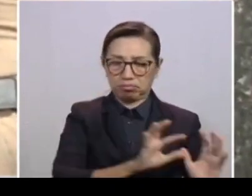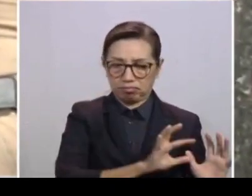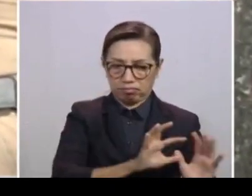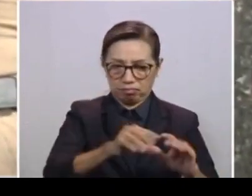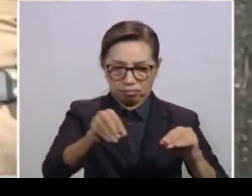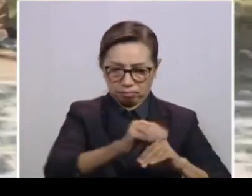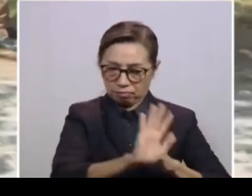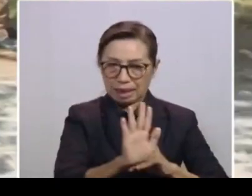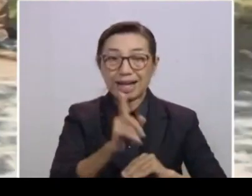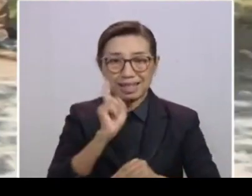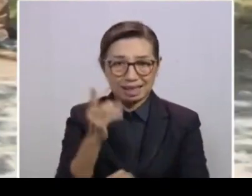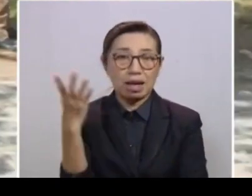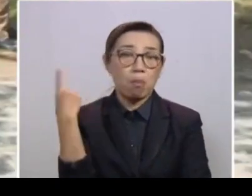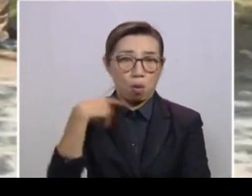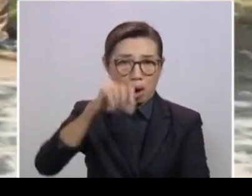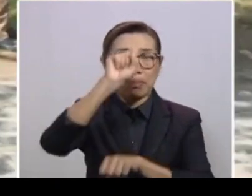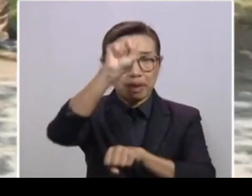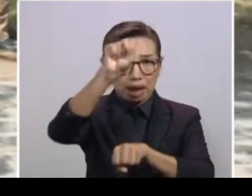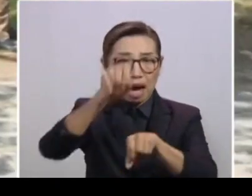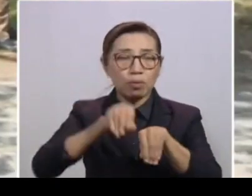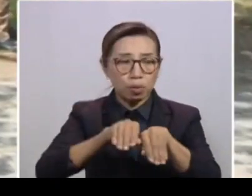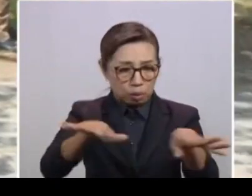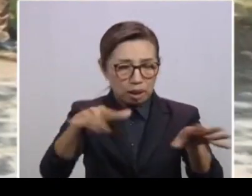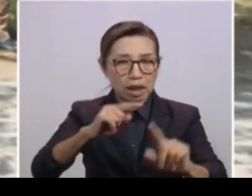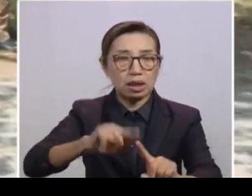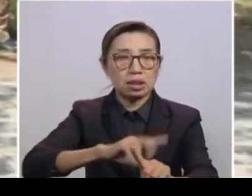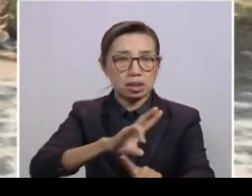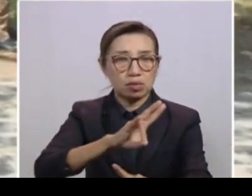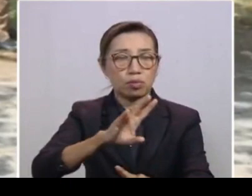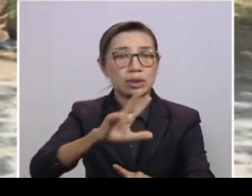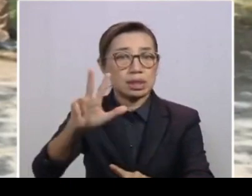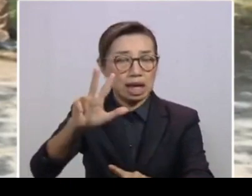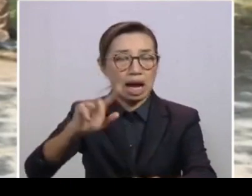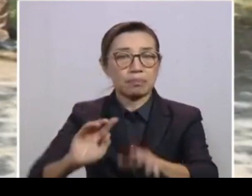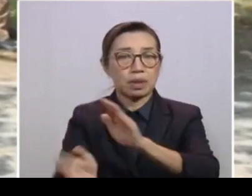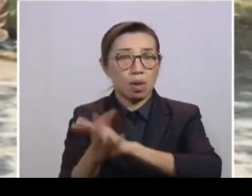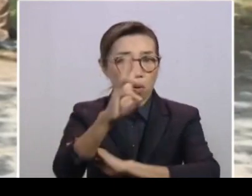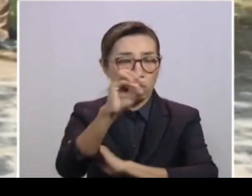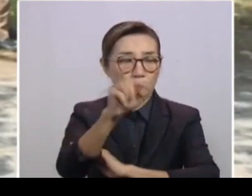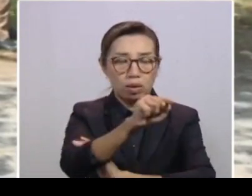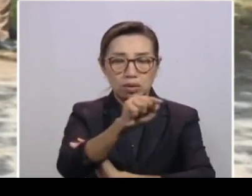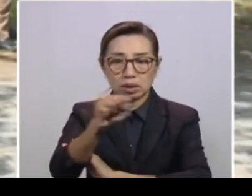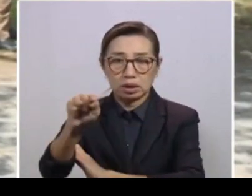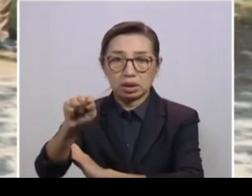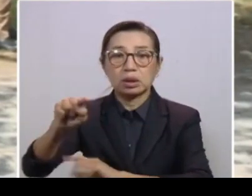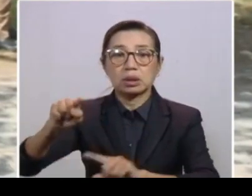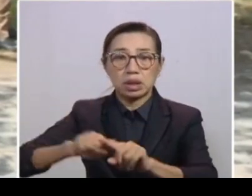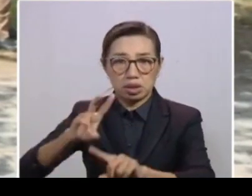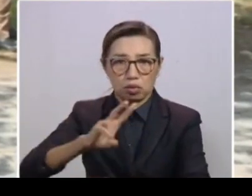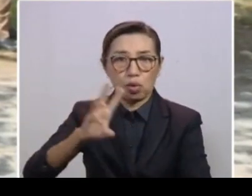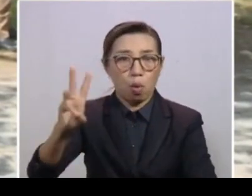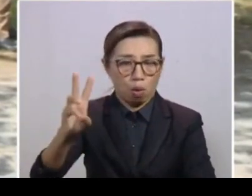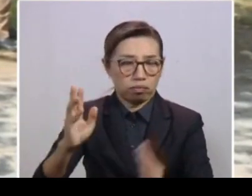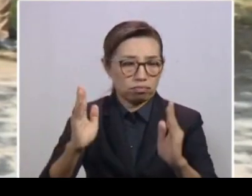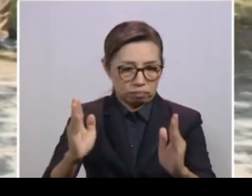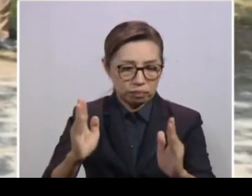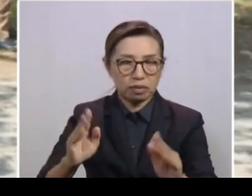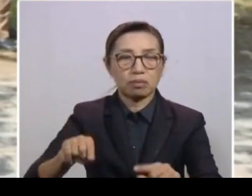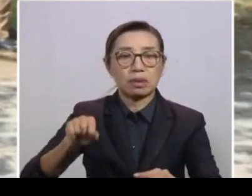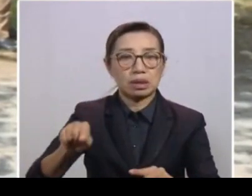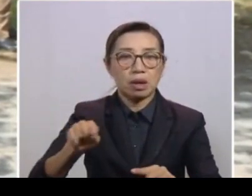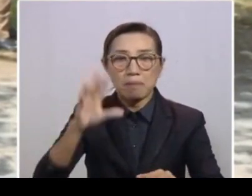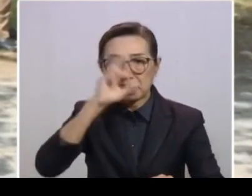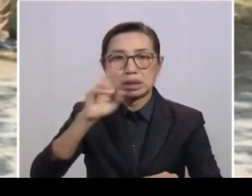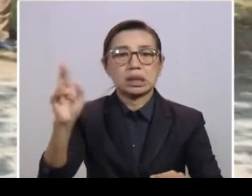ตั้งแต่เมื่อวานนี้แล้ว 3กรกฎาคมนะครับตั้งแต่6:00นไปจนถึงวันที่ 6กรกฎาคมนี้ 24